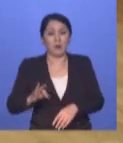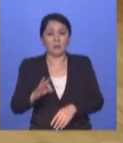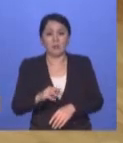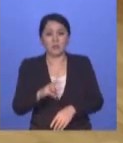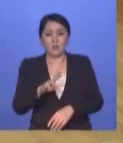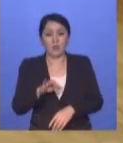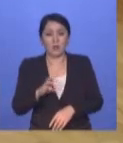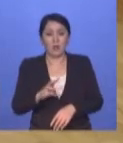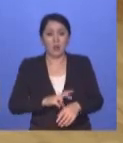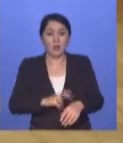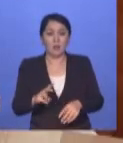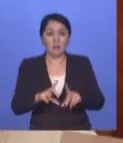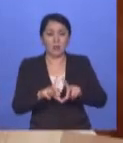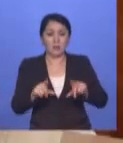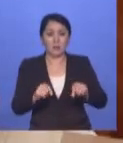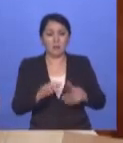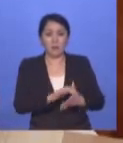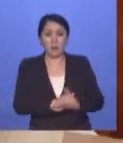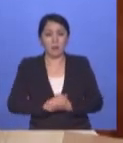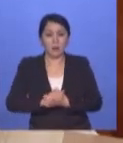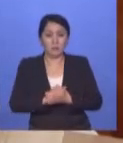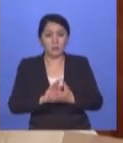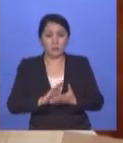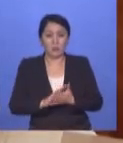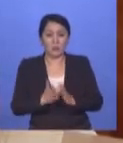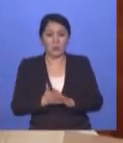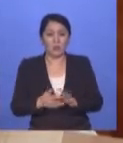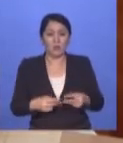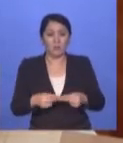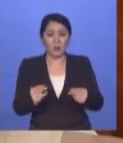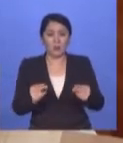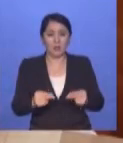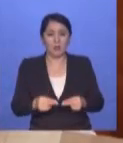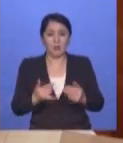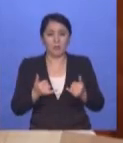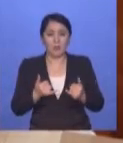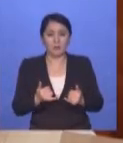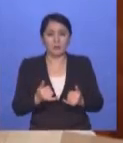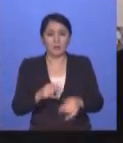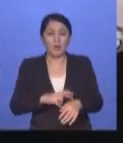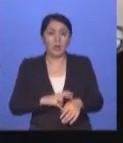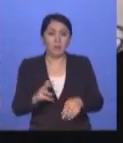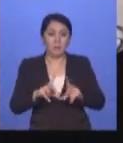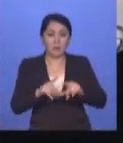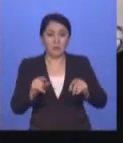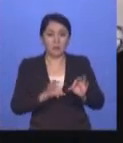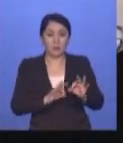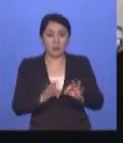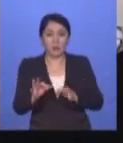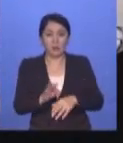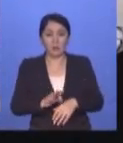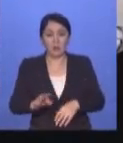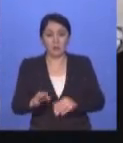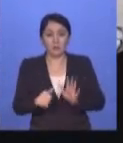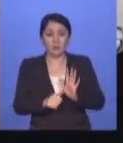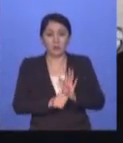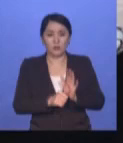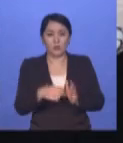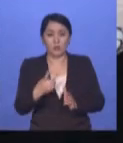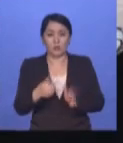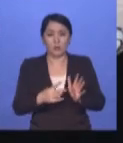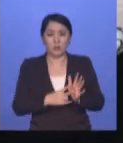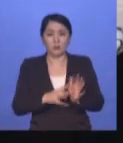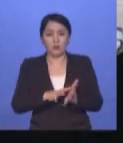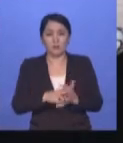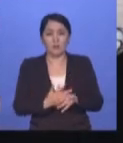пен Қазпошта арасындағы ынтымақтастық туралы меморандумға қол қойды. Қазіргі таңда Қазпошта желілері облыстың 635 елді мекені,